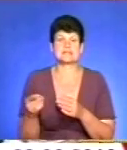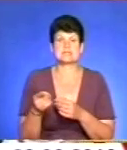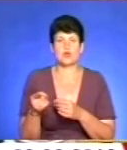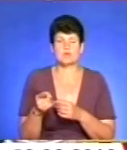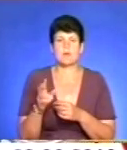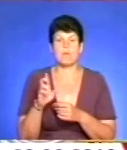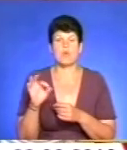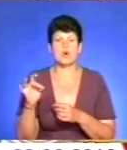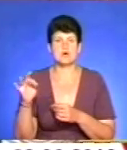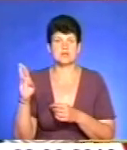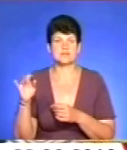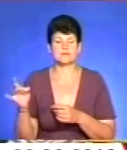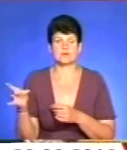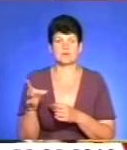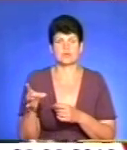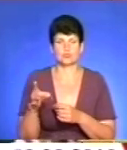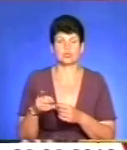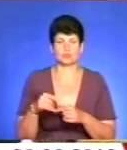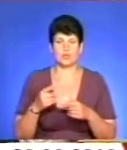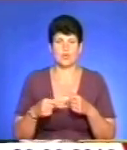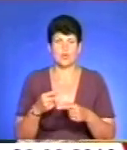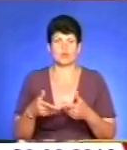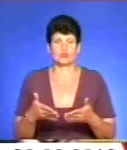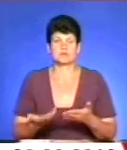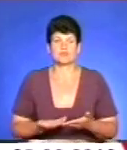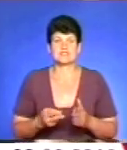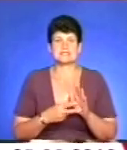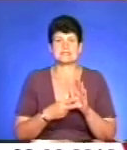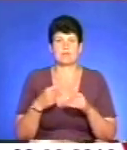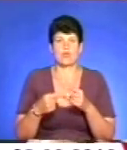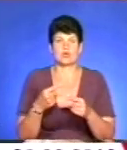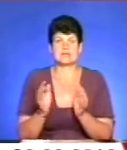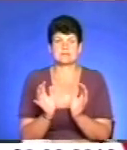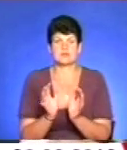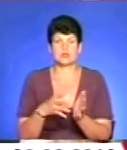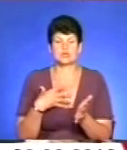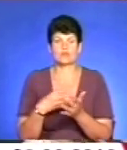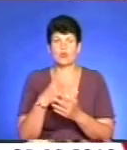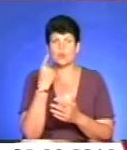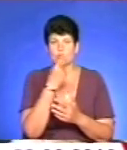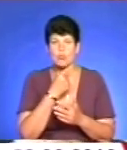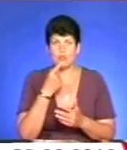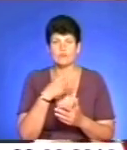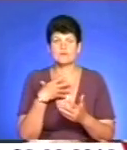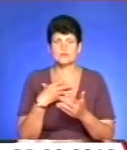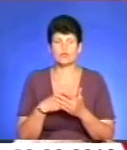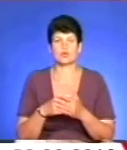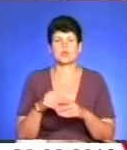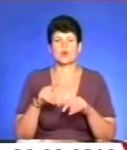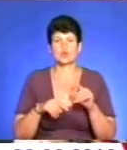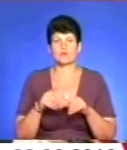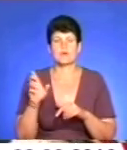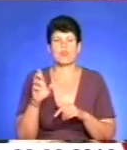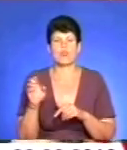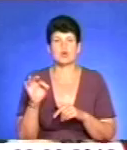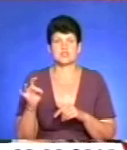Тернопільщини, з Борщівщини родом, які 7 поколінь, живучи за кордоном, зберігають свою мову, свої родові сорочки борщівські.